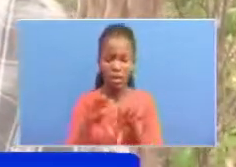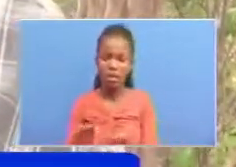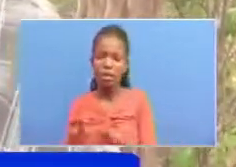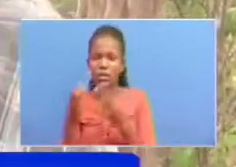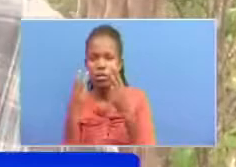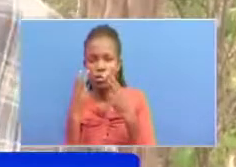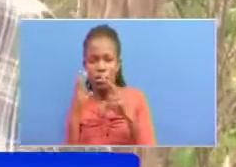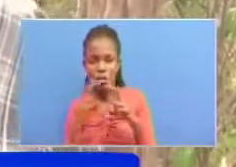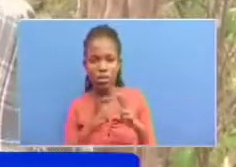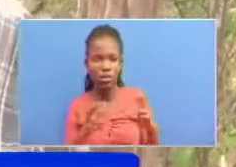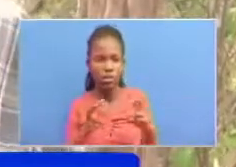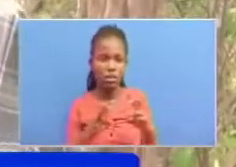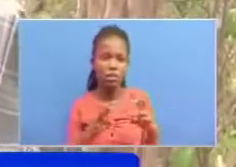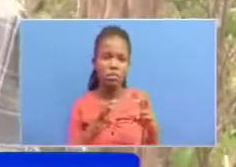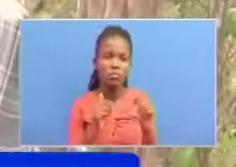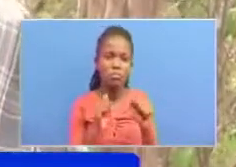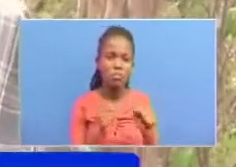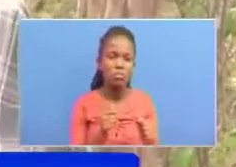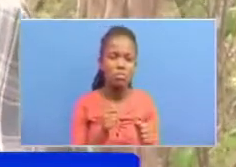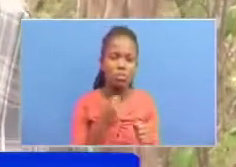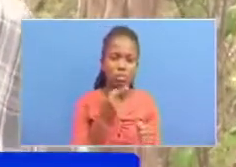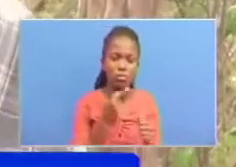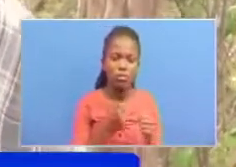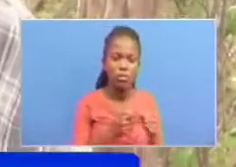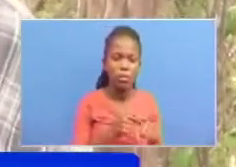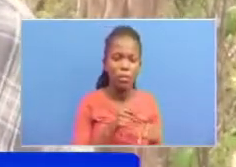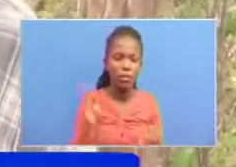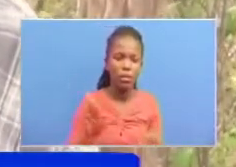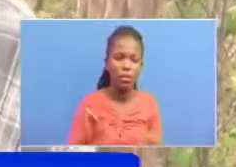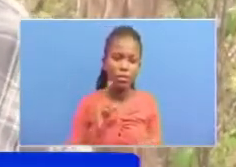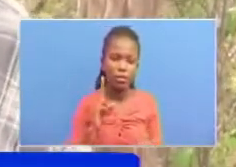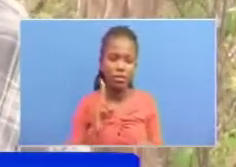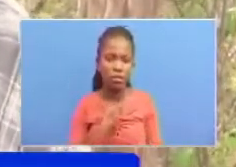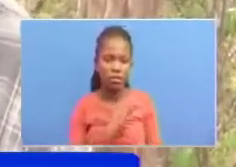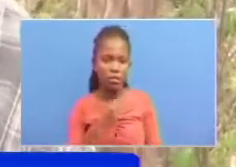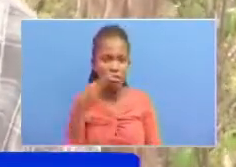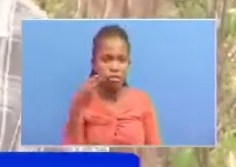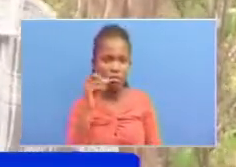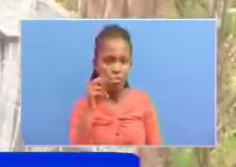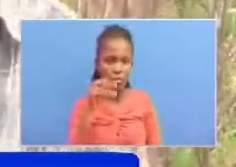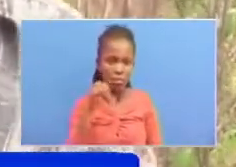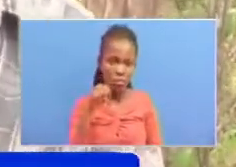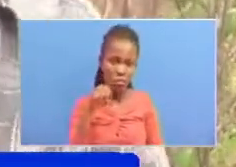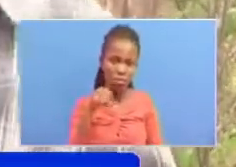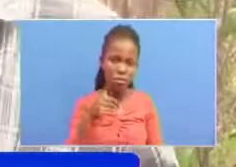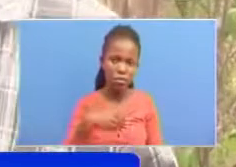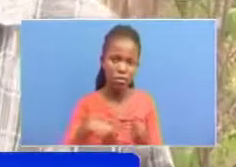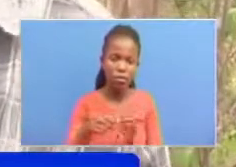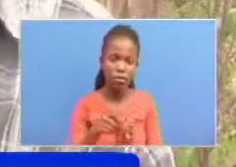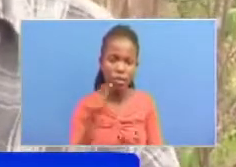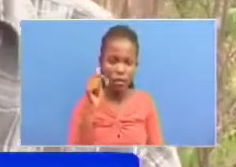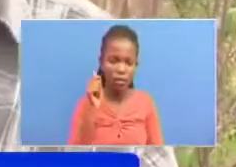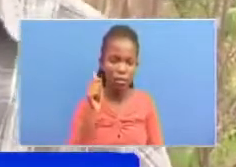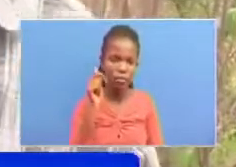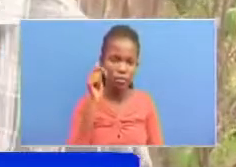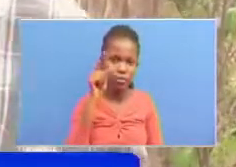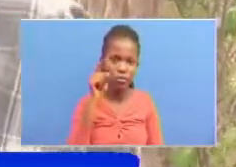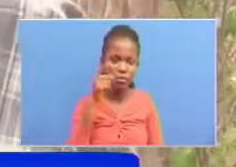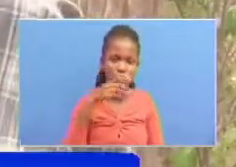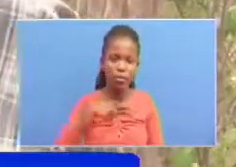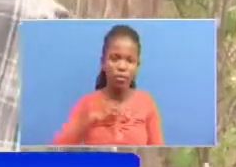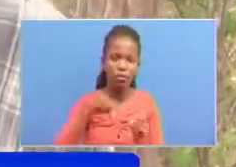edha yume aja palatu adhiota uki hindi yutu adhiota uki makwazi hao koti onagu. Lakini